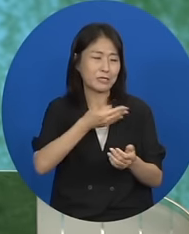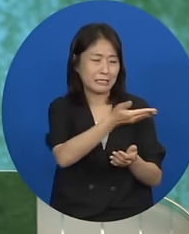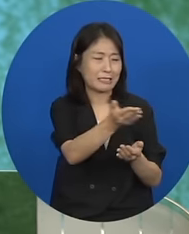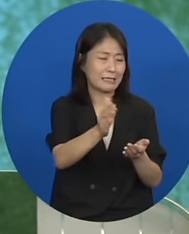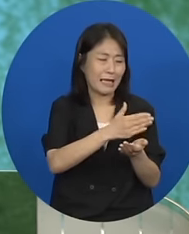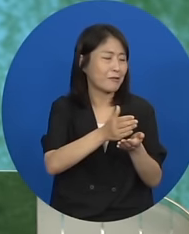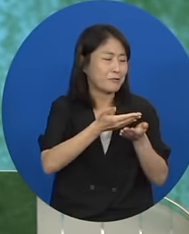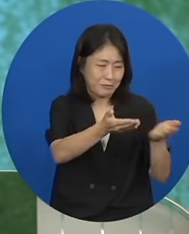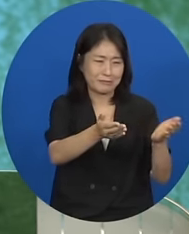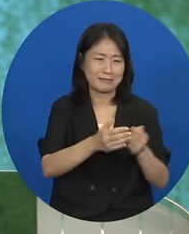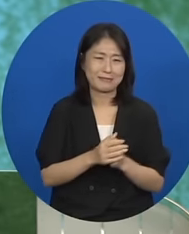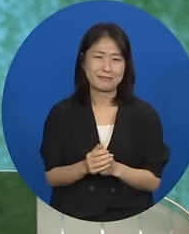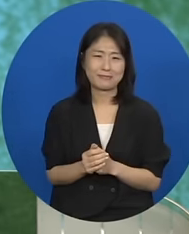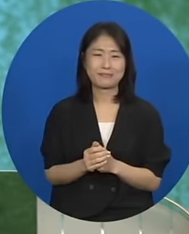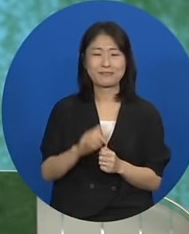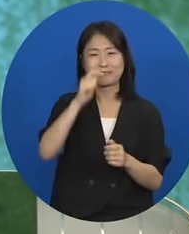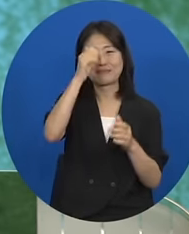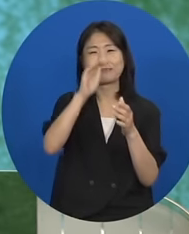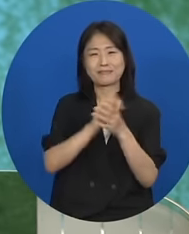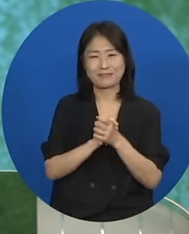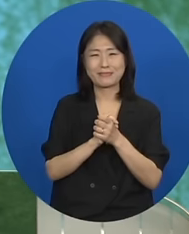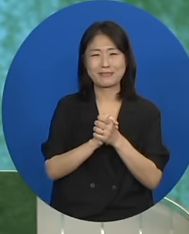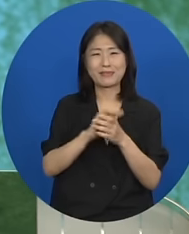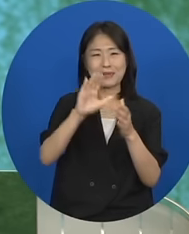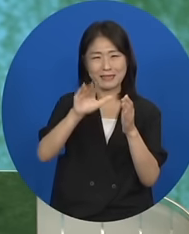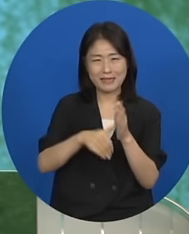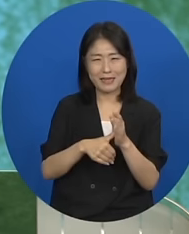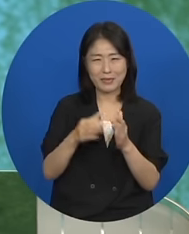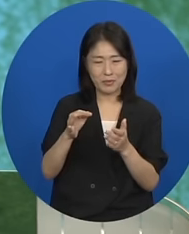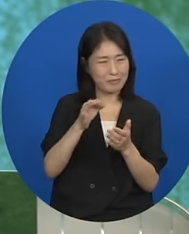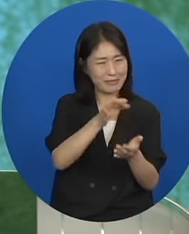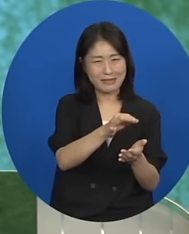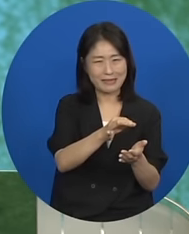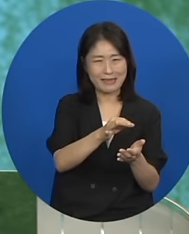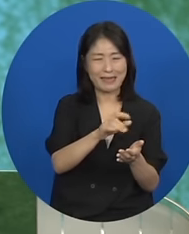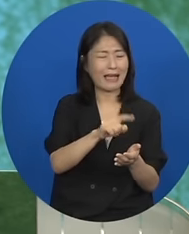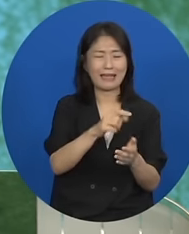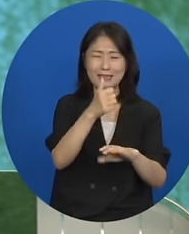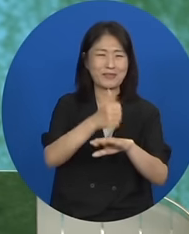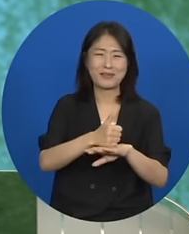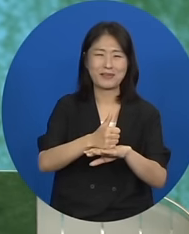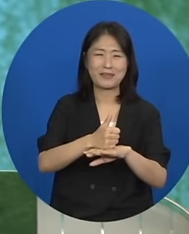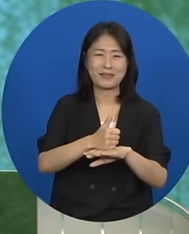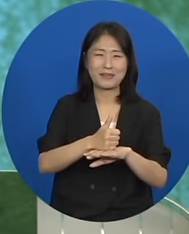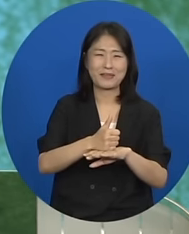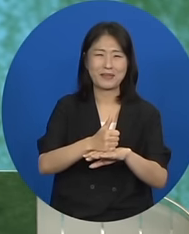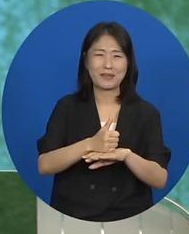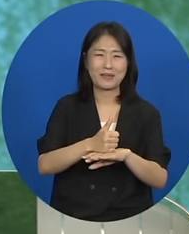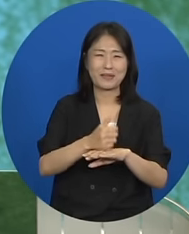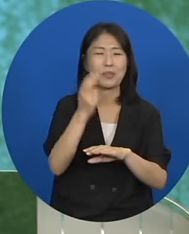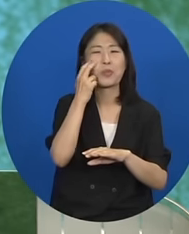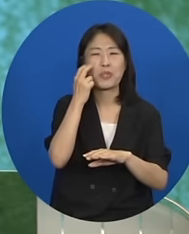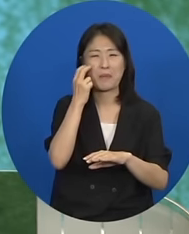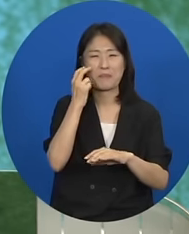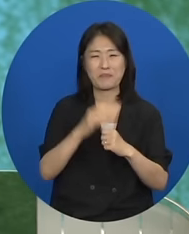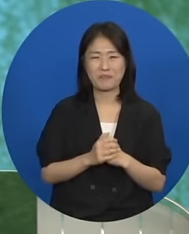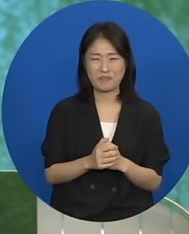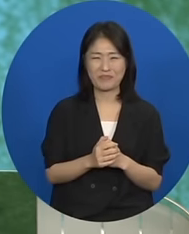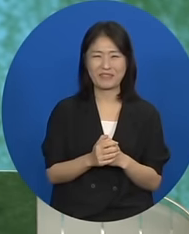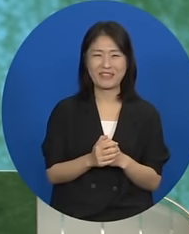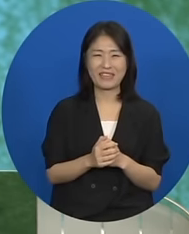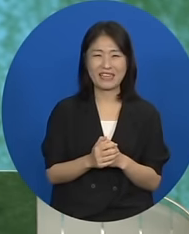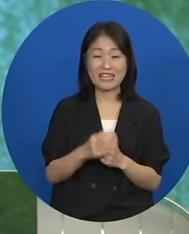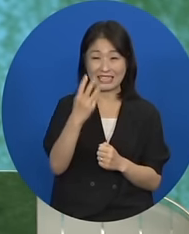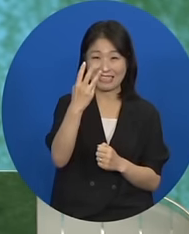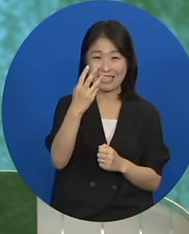여러분 기도하면 용돈도 생 이게 결론이 아니고요 제가 왜 이렇게 자세 아냐 그 셋 중에 한 명이 저희